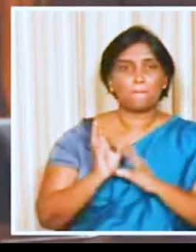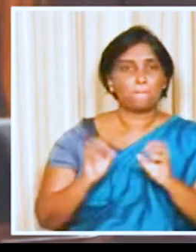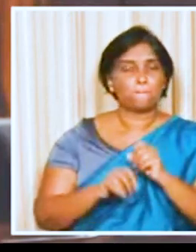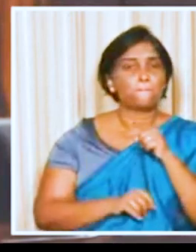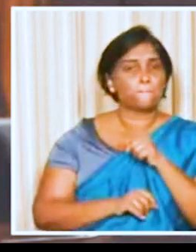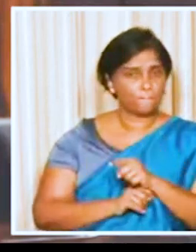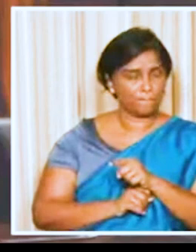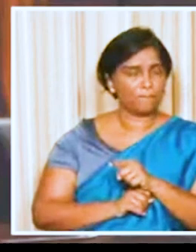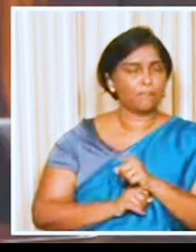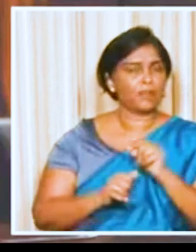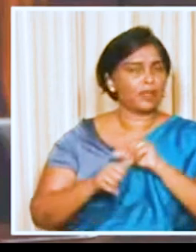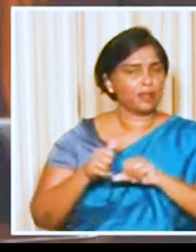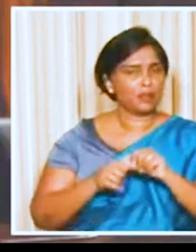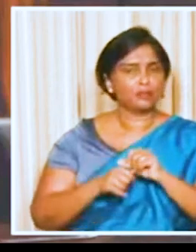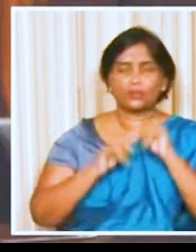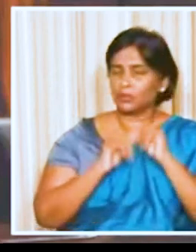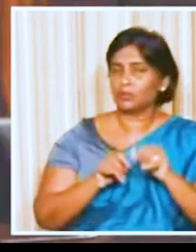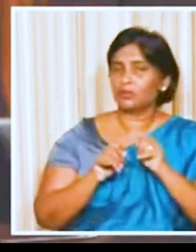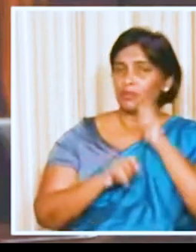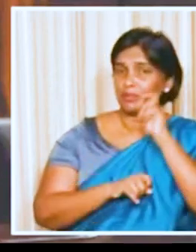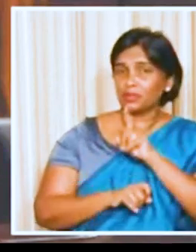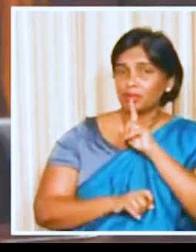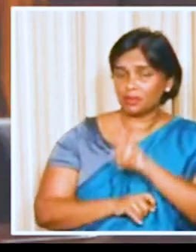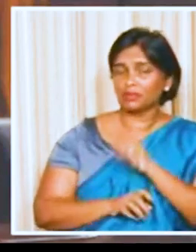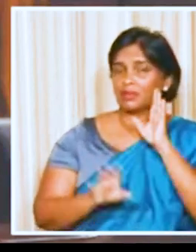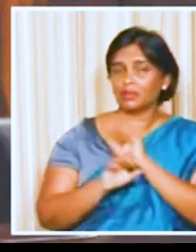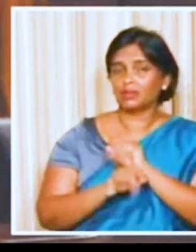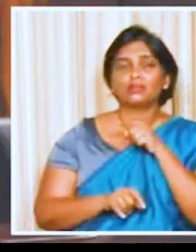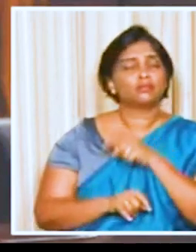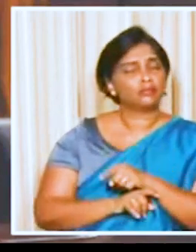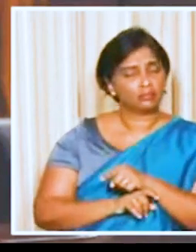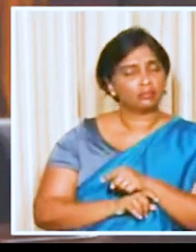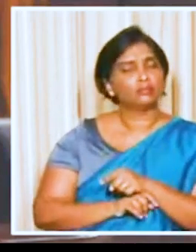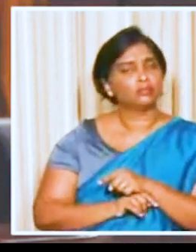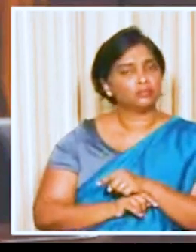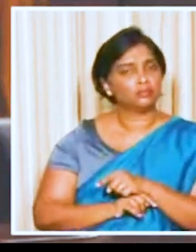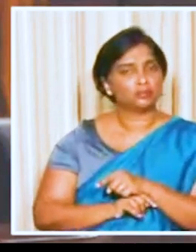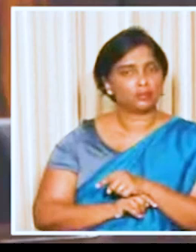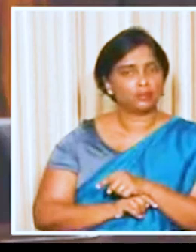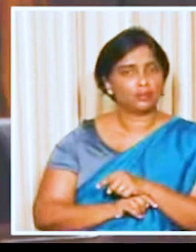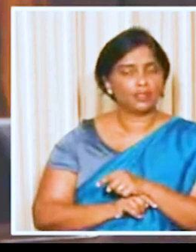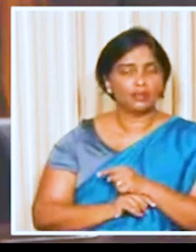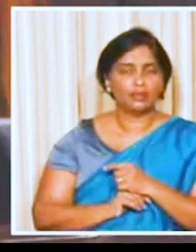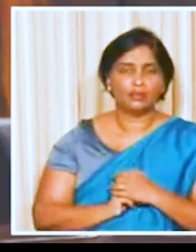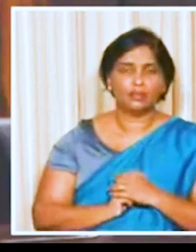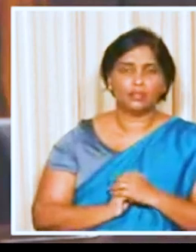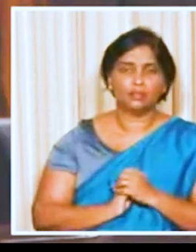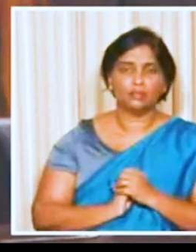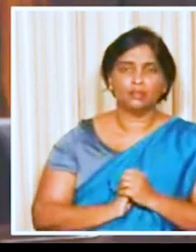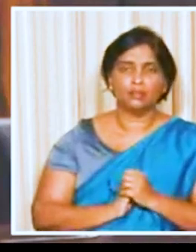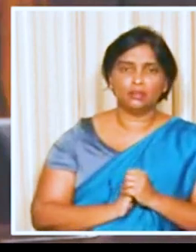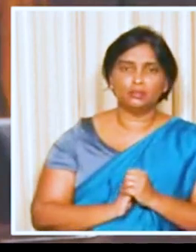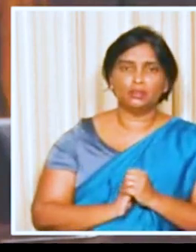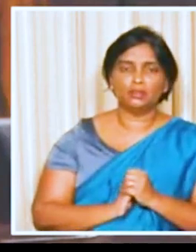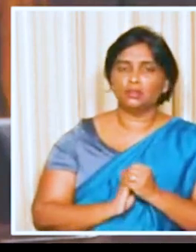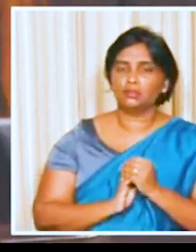போலியான விமர்சனங்கள் தான் என்னுடைய வளர்ச்சிக்கான காரணம். இன்று நான் ஒரு பாராளுமன்ற உறுப்பினராக எதிர்கட்சியிலே வயது குறைந்த பாராளுமன்ற உறுப்பினராக எனக்கு